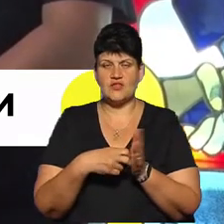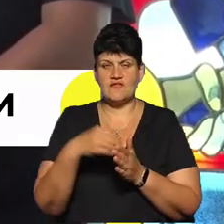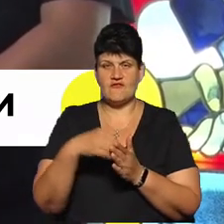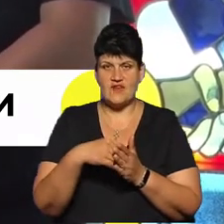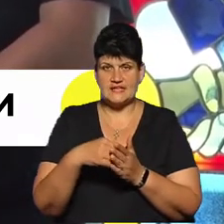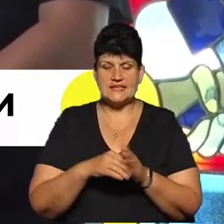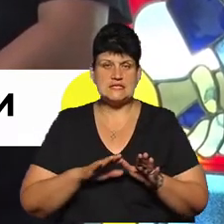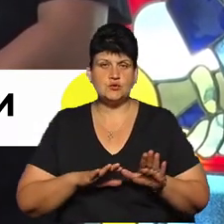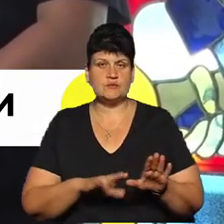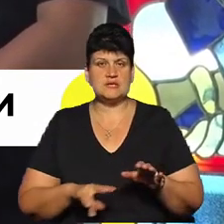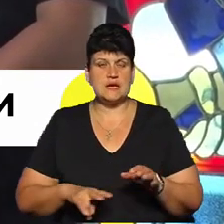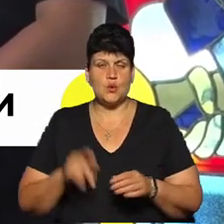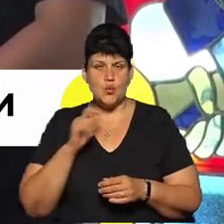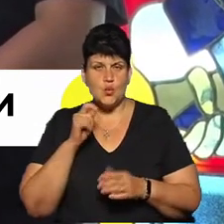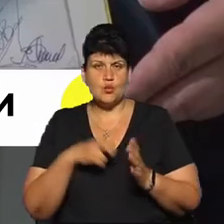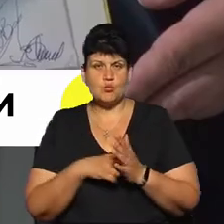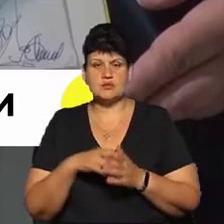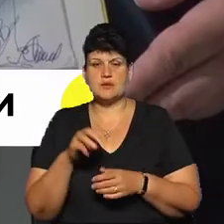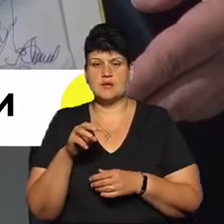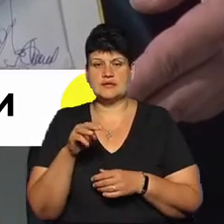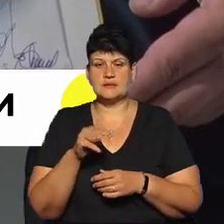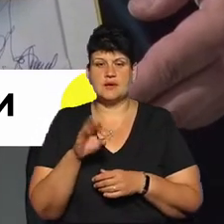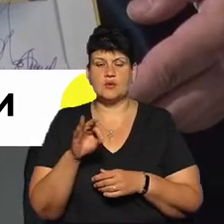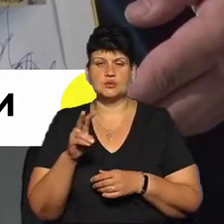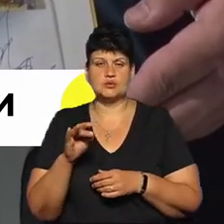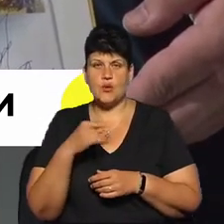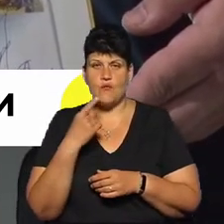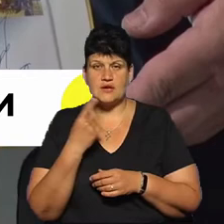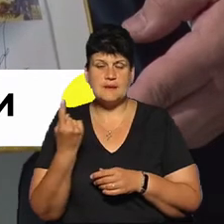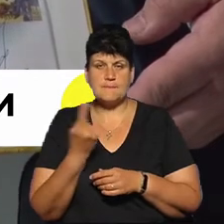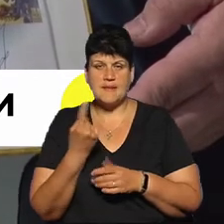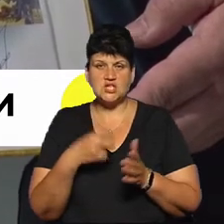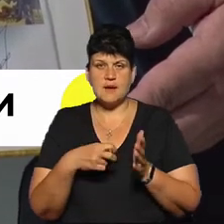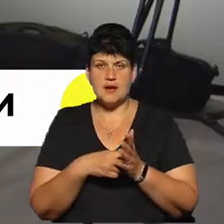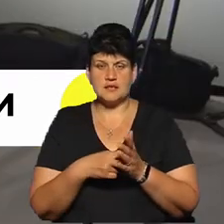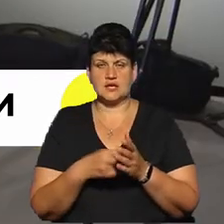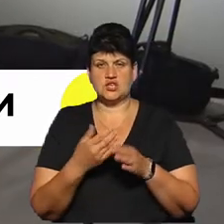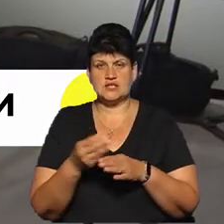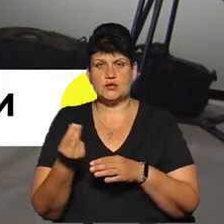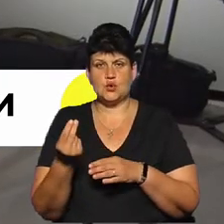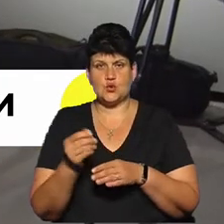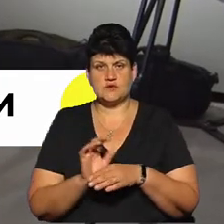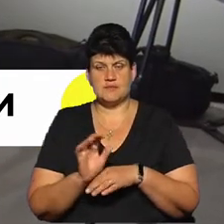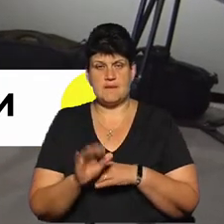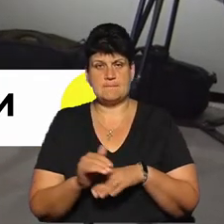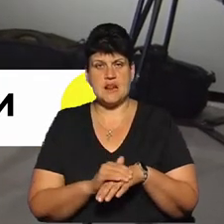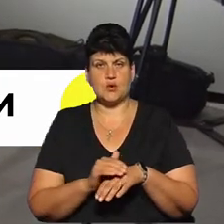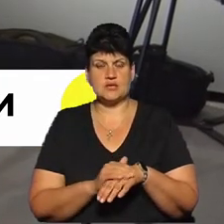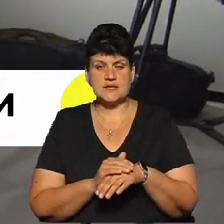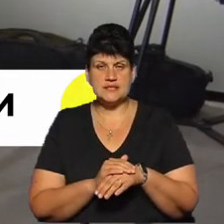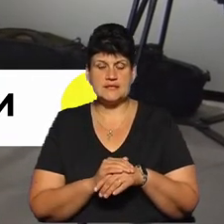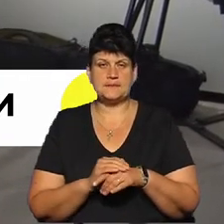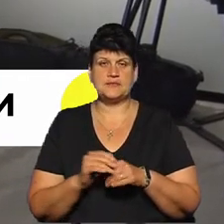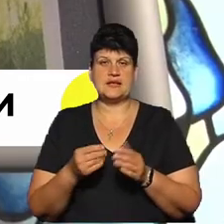дирекції Укрпошти Тамара Оксюта каже, це перша марка, частину грошей з продажу якої направлять на благодійність. Ціна за аркуш – 248